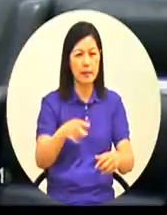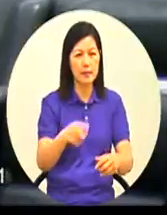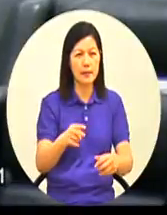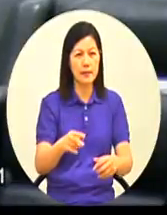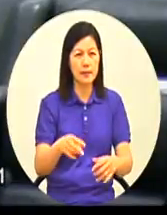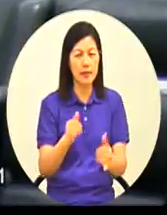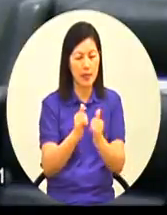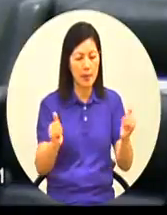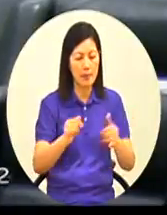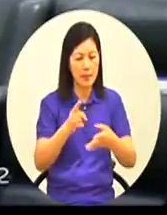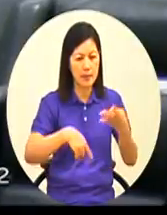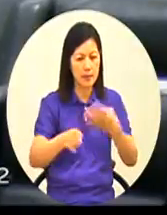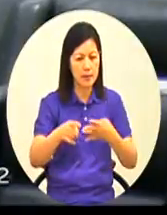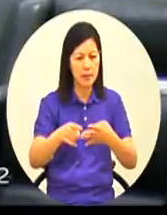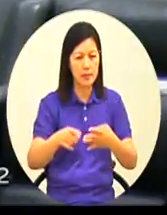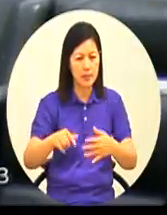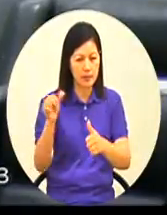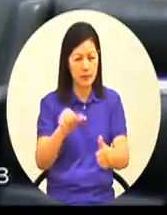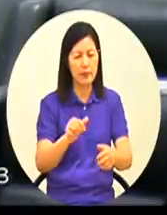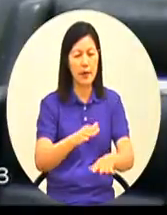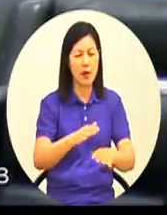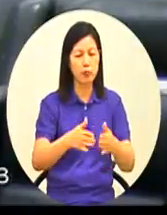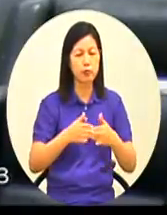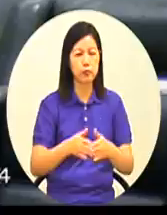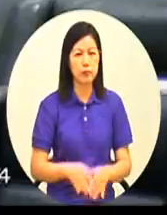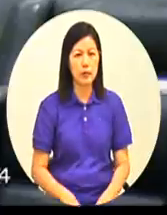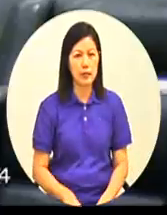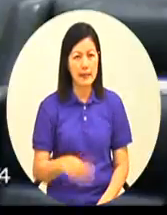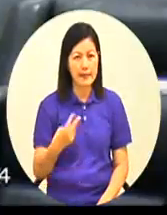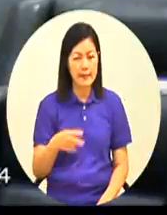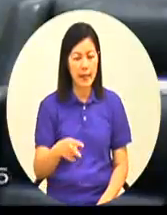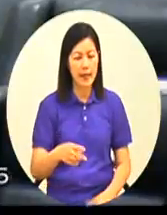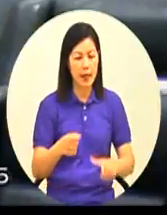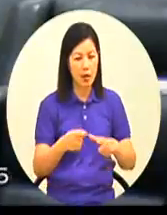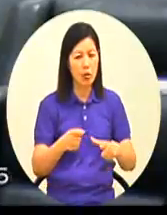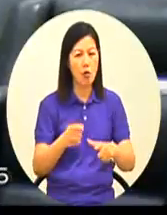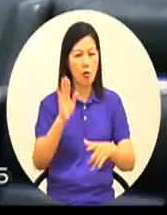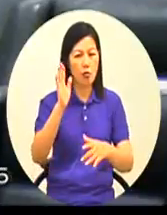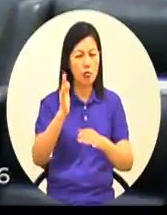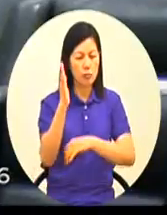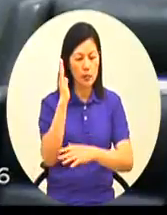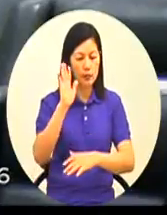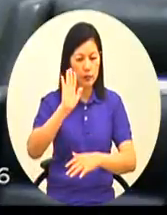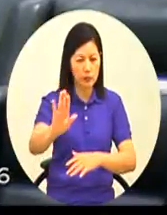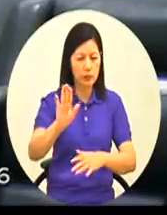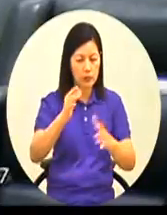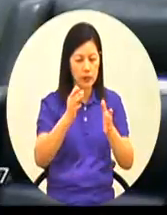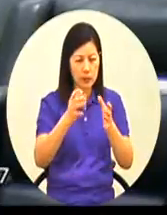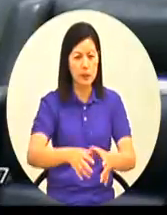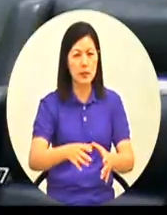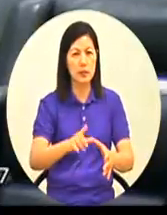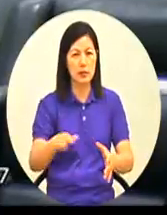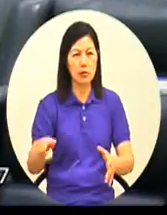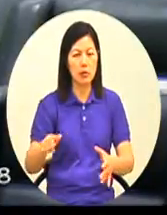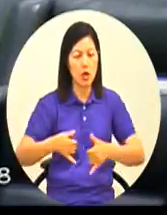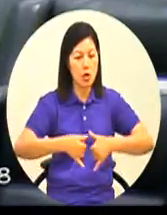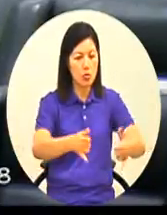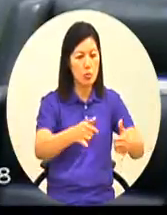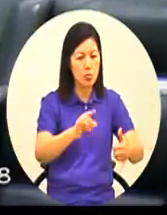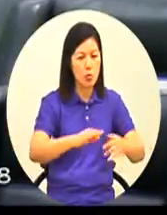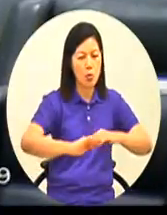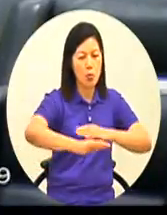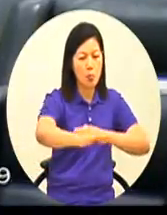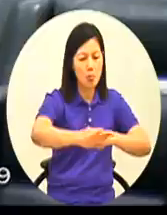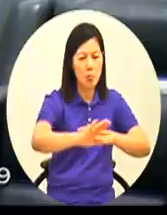的相关的一些惩罚。那同时，如果是公有设施，比如说咱高雄市道路都为无铺